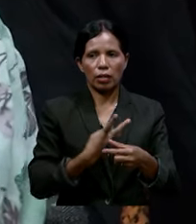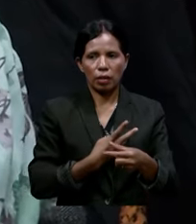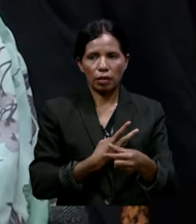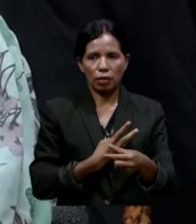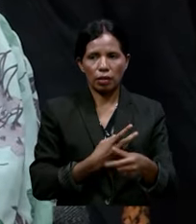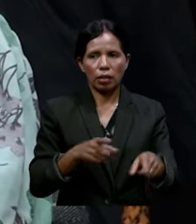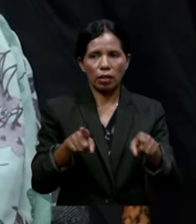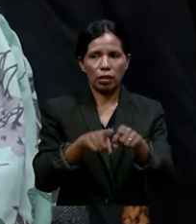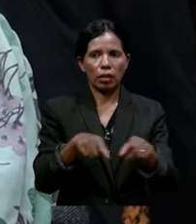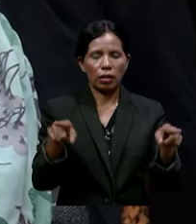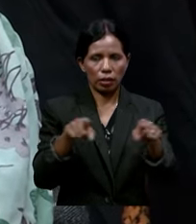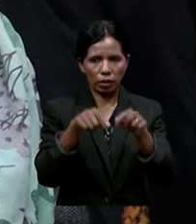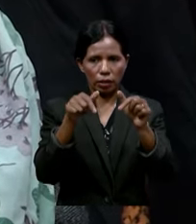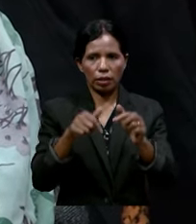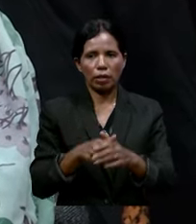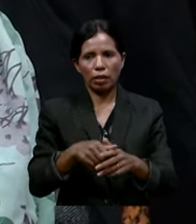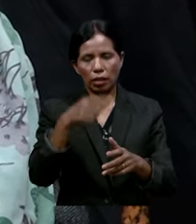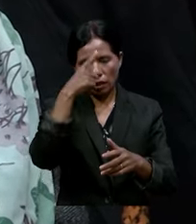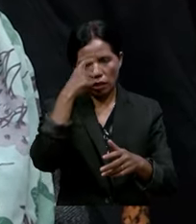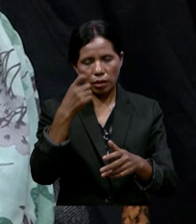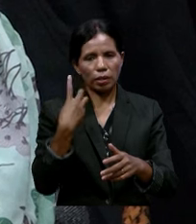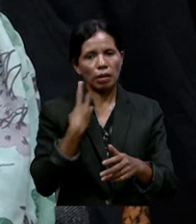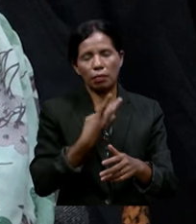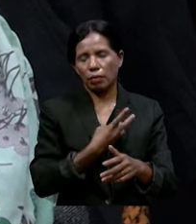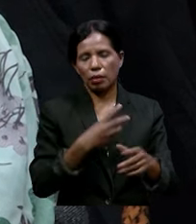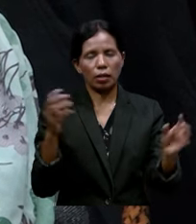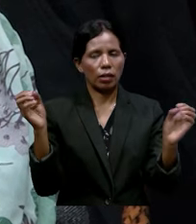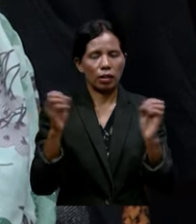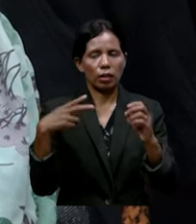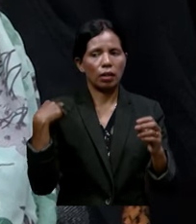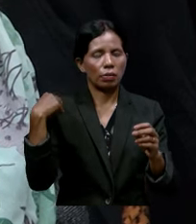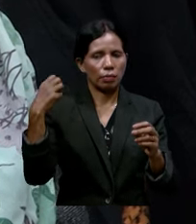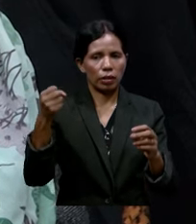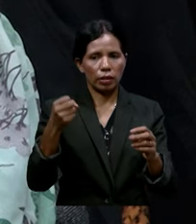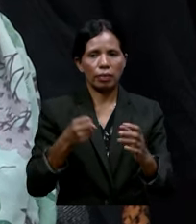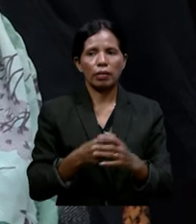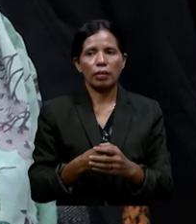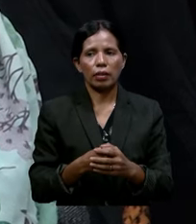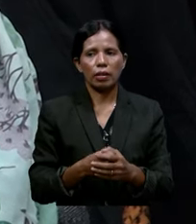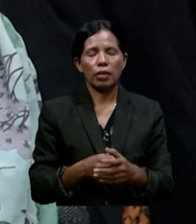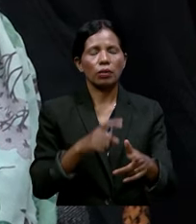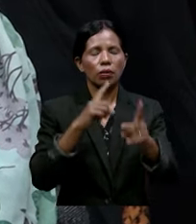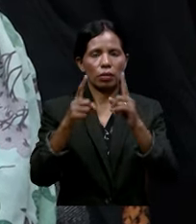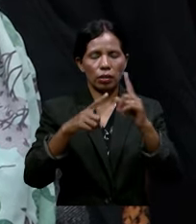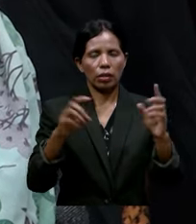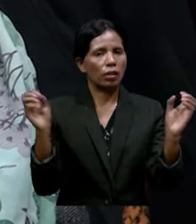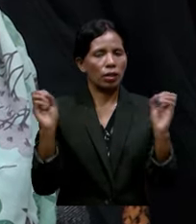ne ma kida wang ne hansane. Ta amir laiha kubit atu protesta o